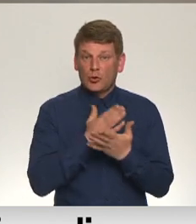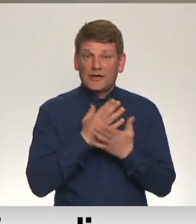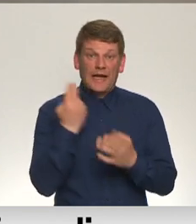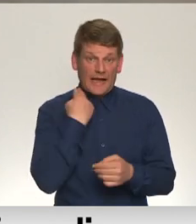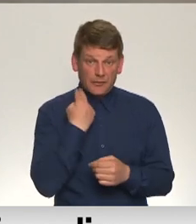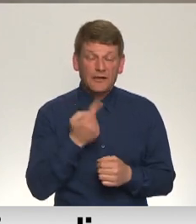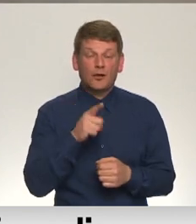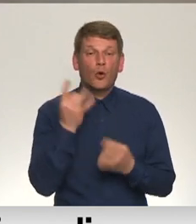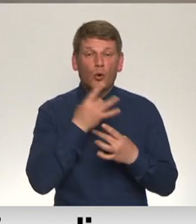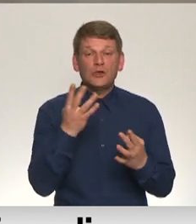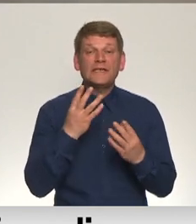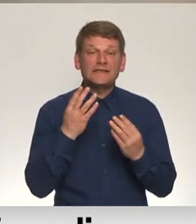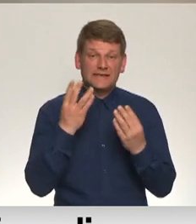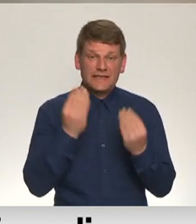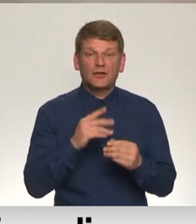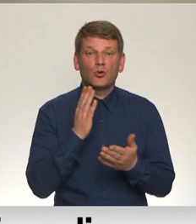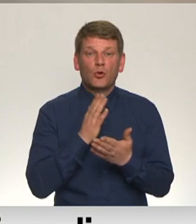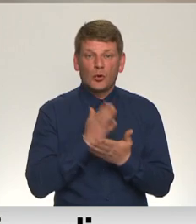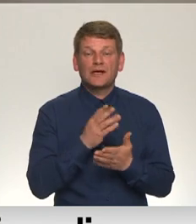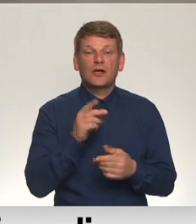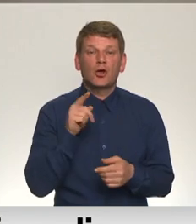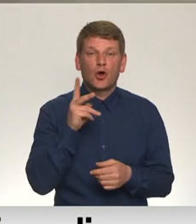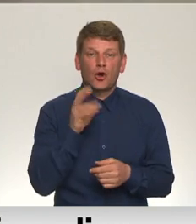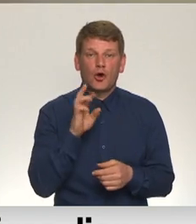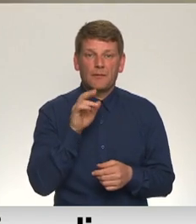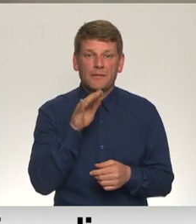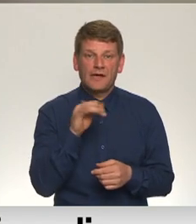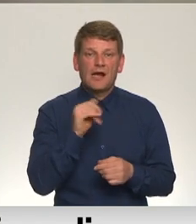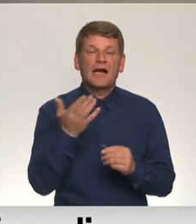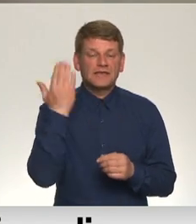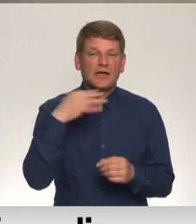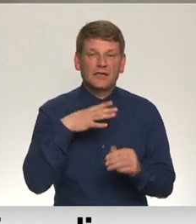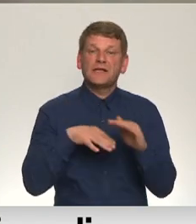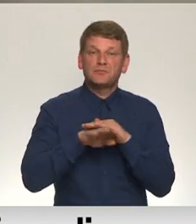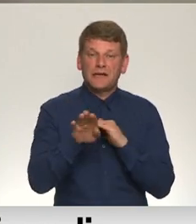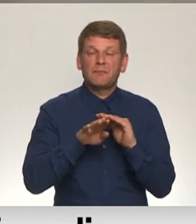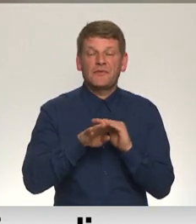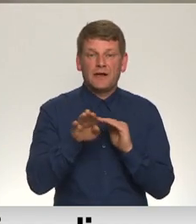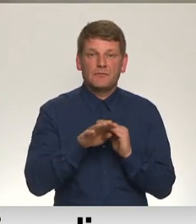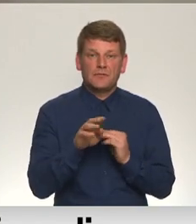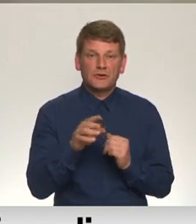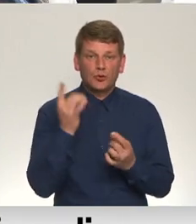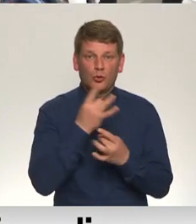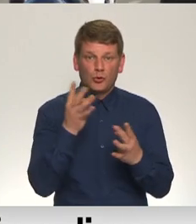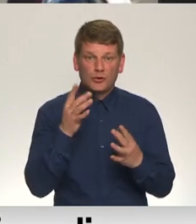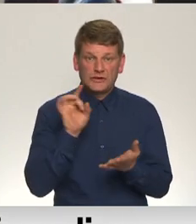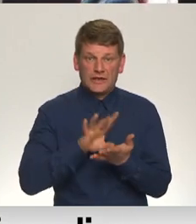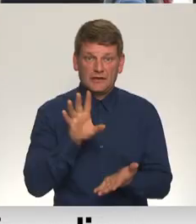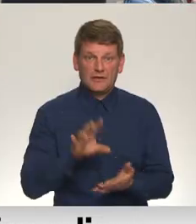kultūras diena norisinājās Korbijā, kas savulaik bija Strimdas latviešu kultūras centrs. Un tur pabija arī Ilze Kalve.